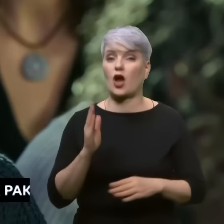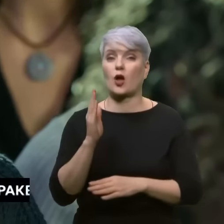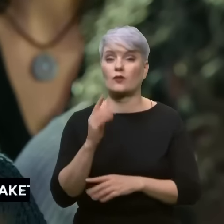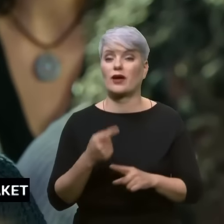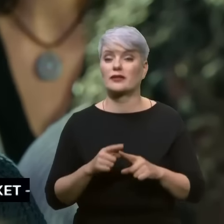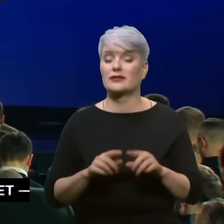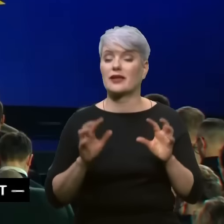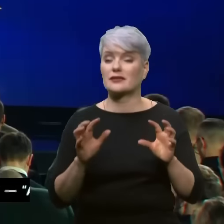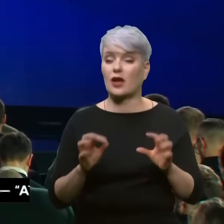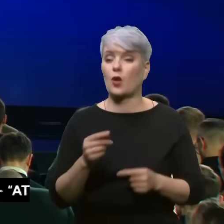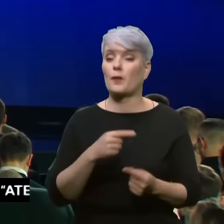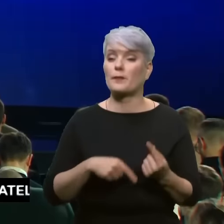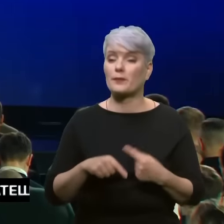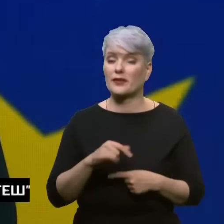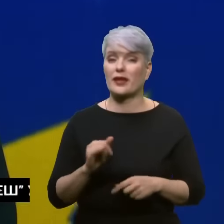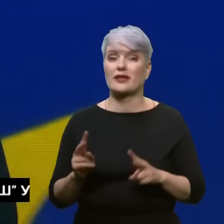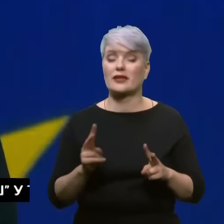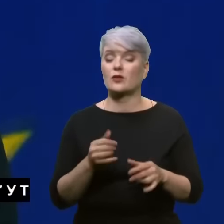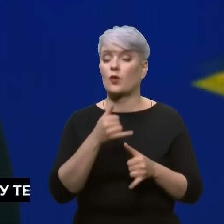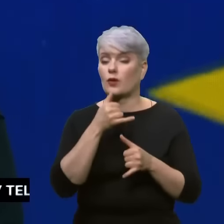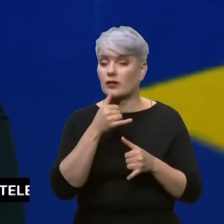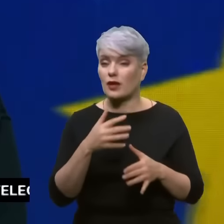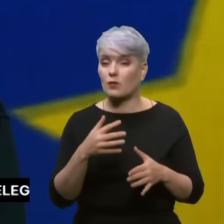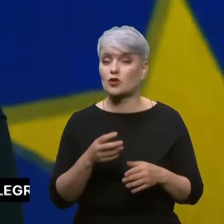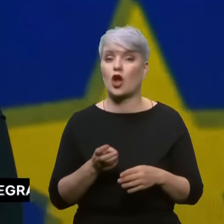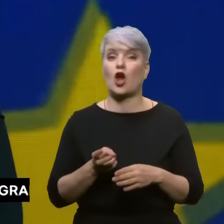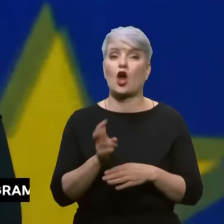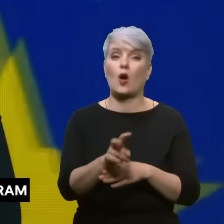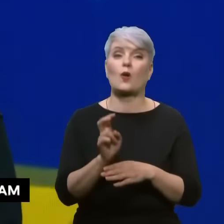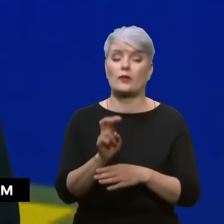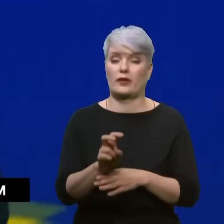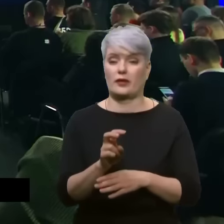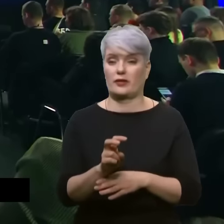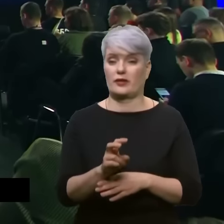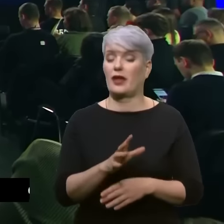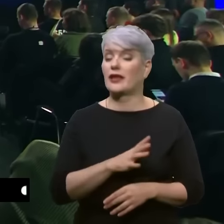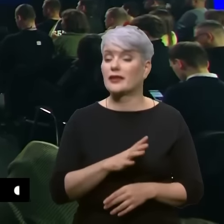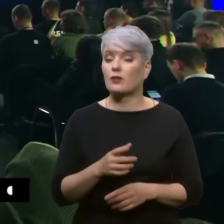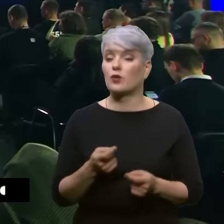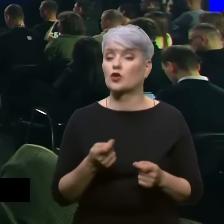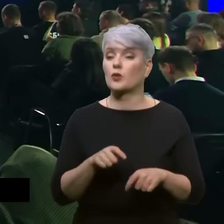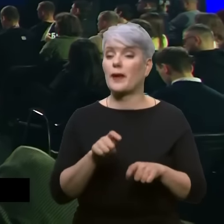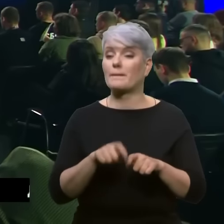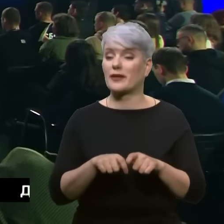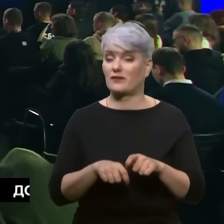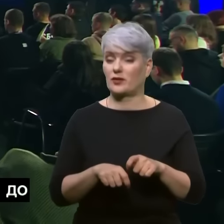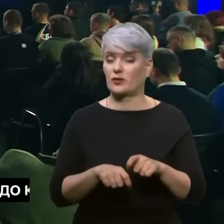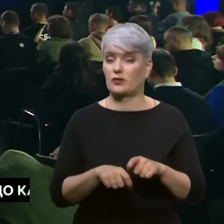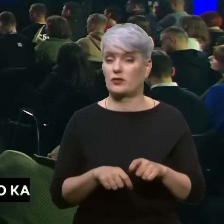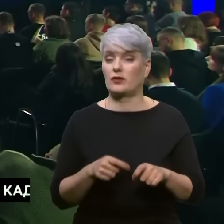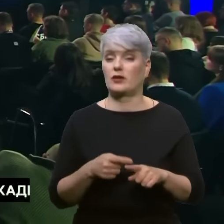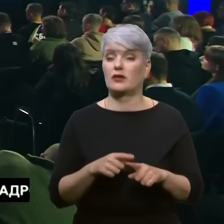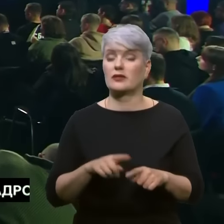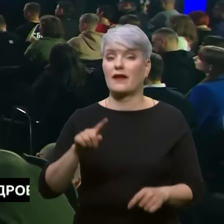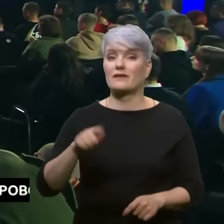проголосувати цей закон, що до бізнесу ніхто не може ніяк ходити тощо. Ви знаєте, що не було жодних перевірок, але ви знаєте, що це